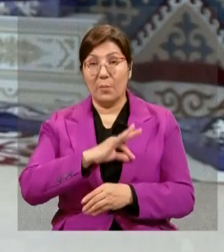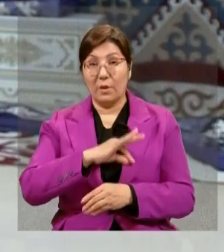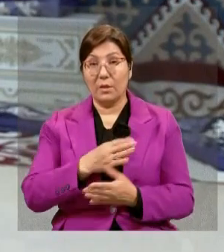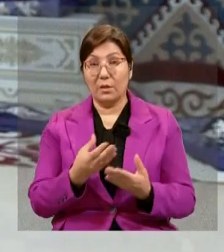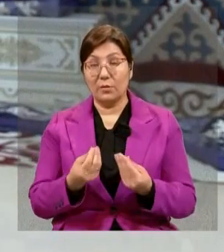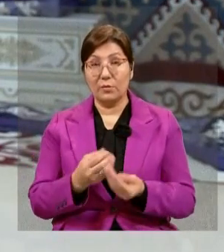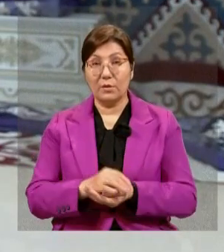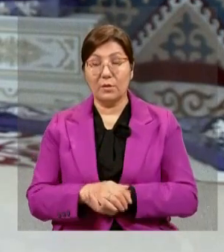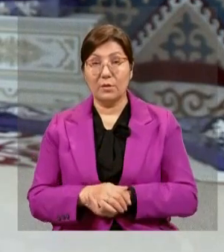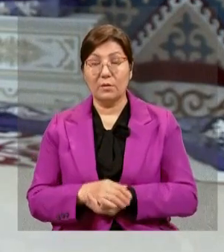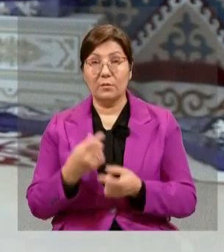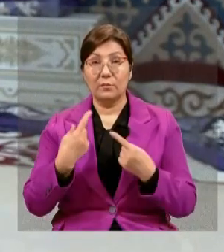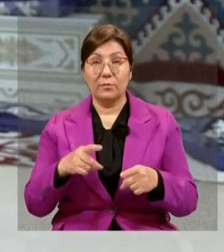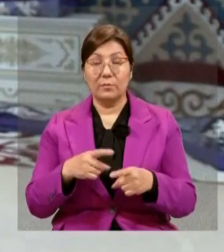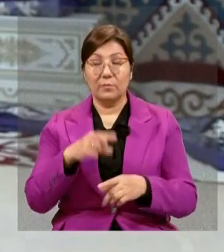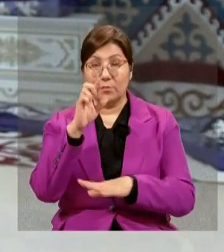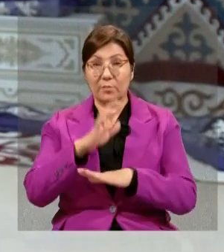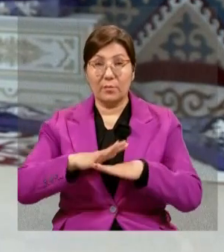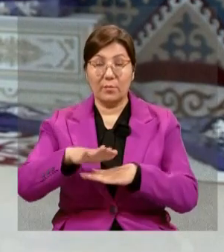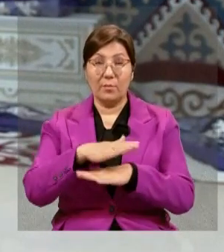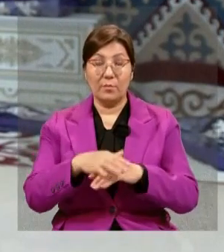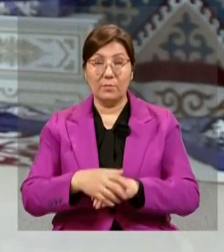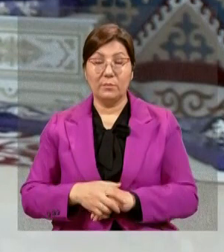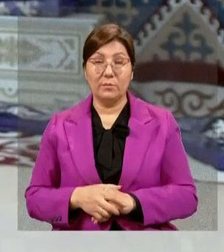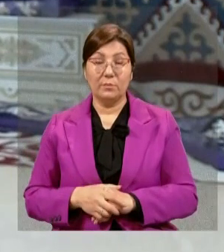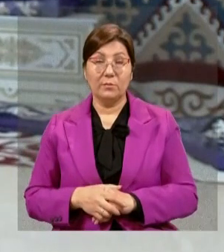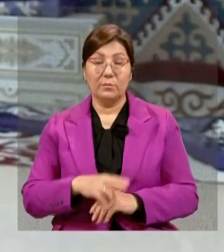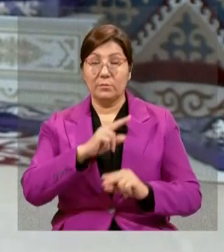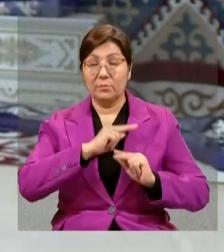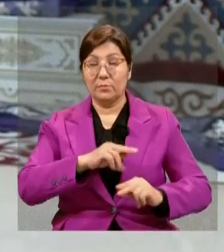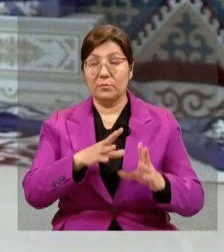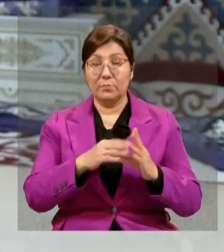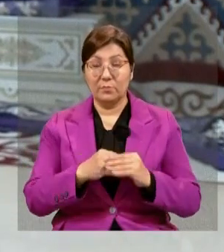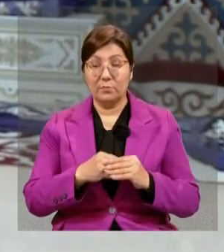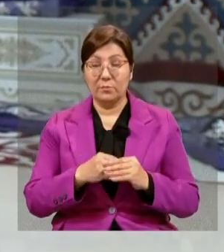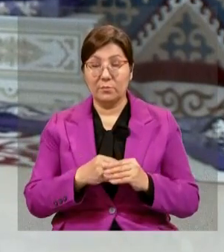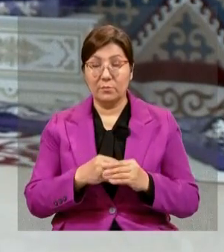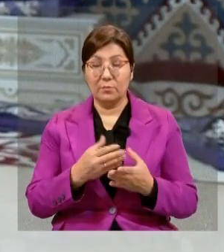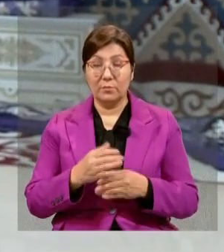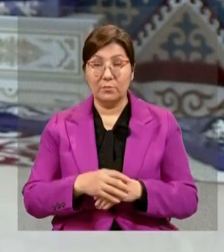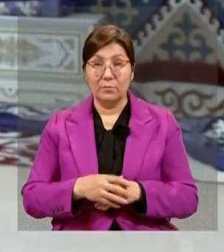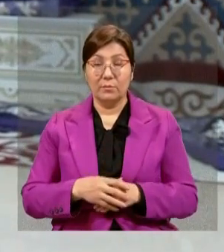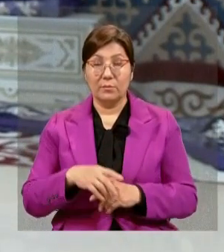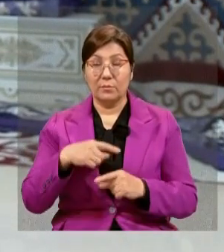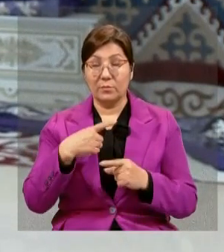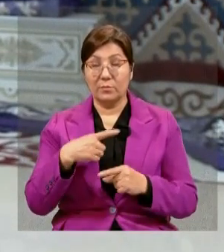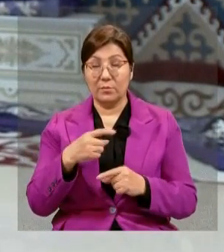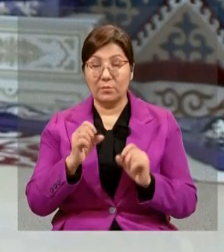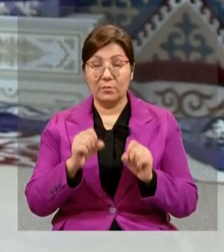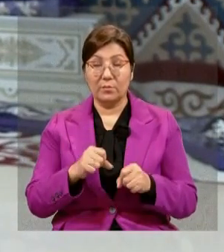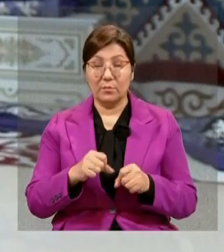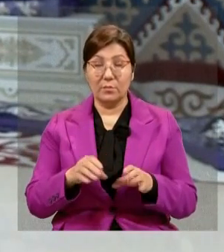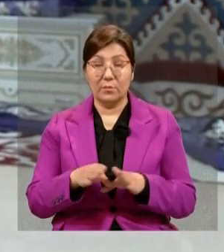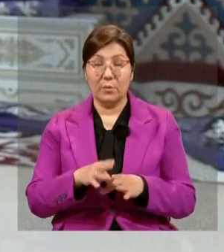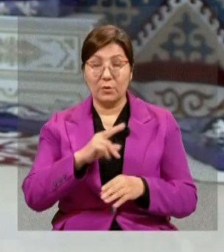және басқа елдермен партнерлық тығыз қарым-қатынасты нығайту мақсатында бұл